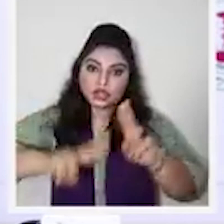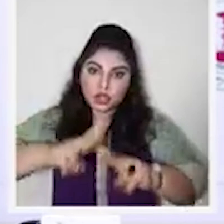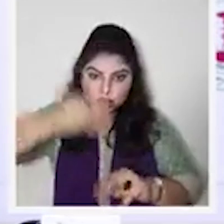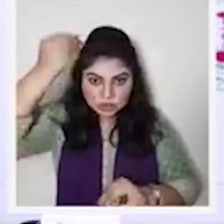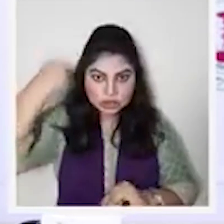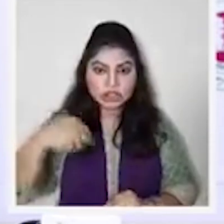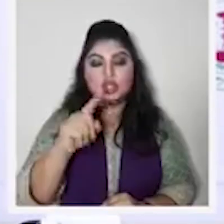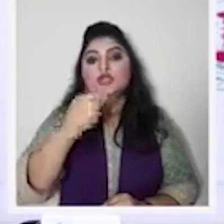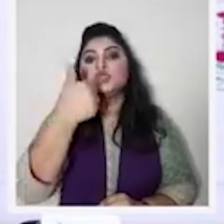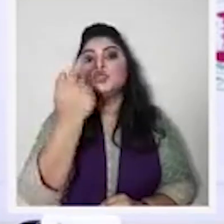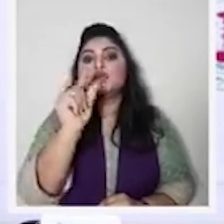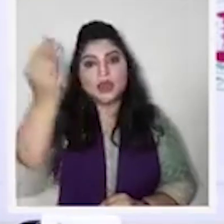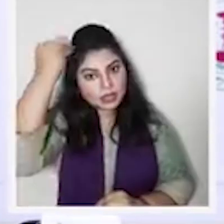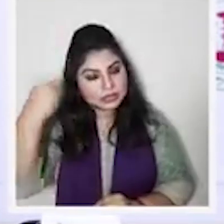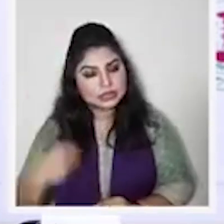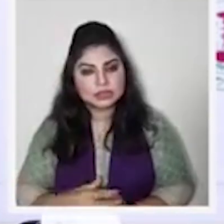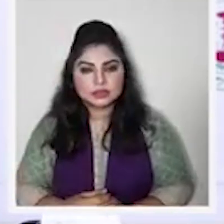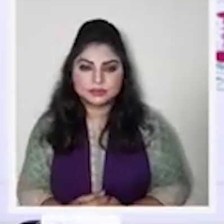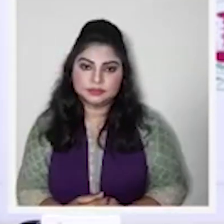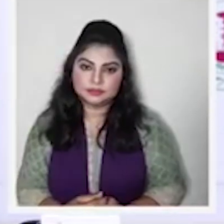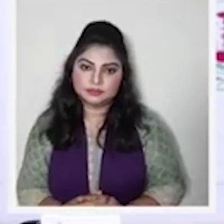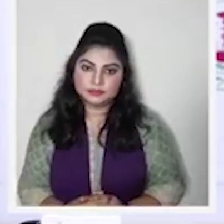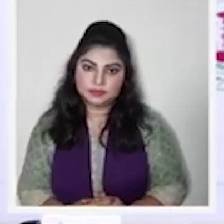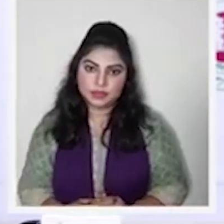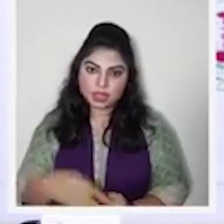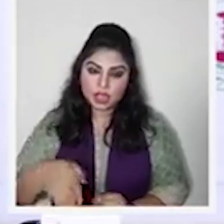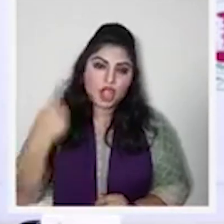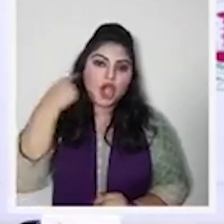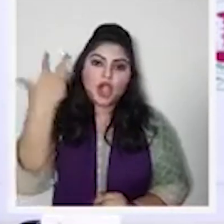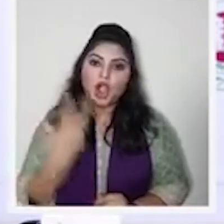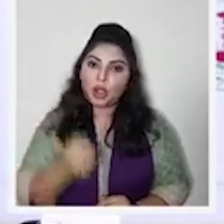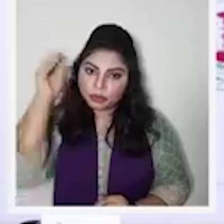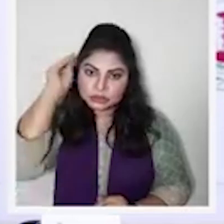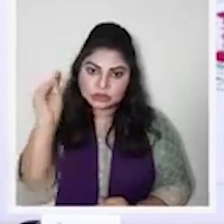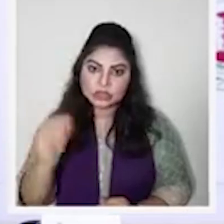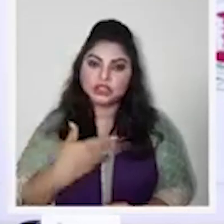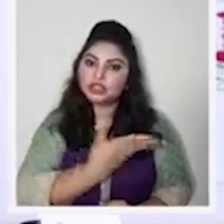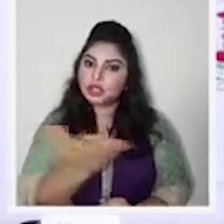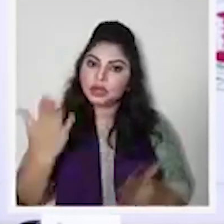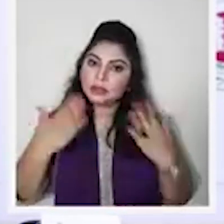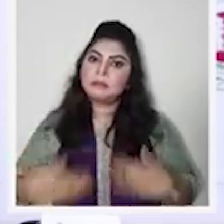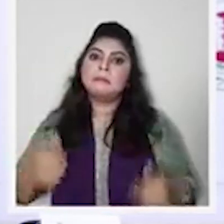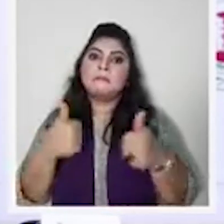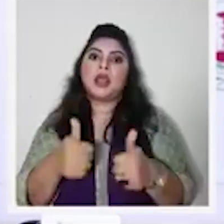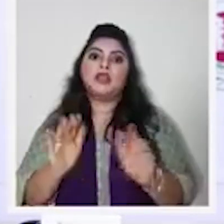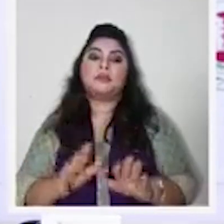5,85,727 জন। দক্ষিণ পূর্ব এশিয়া এবং বিশ্ব পরিস্থিতি সূত্র, বিশ্ব স্বাস্থ্য সংস্থা, সিচুয়েশন রিপোর্ট,